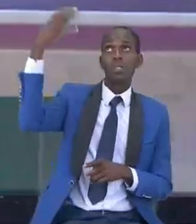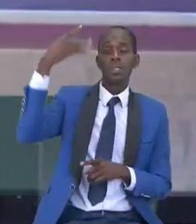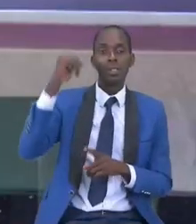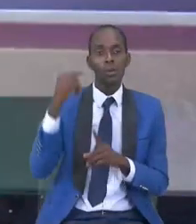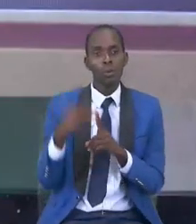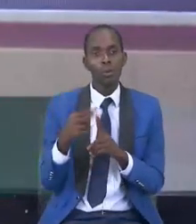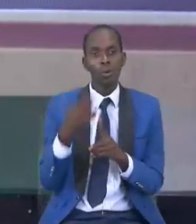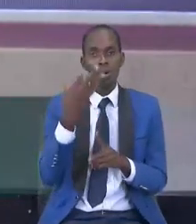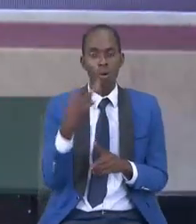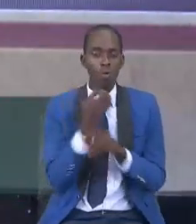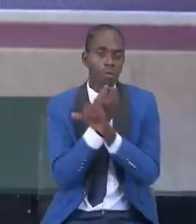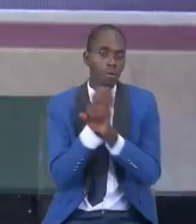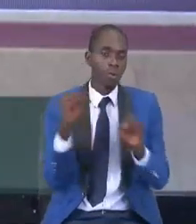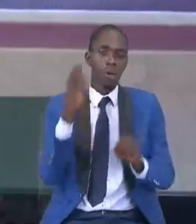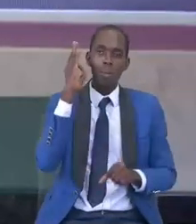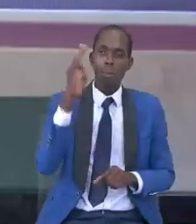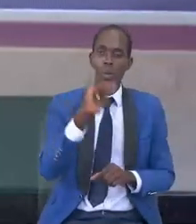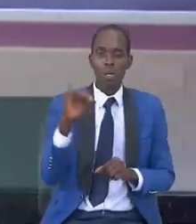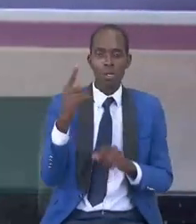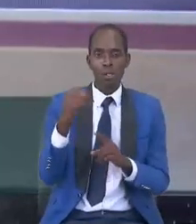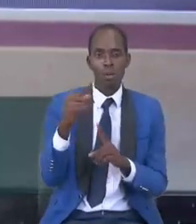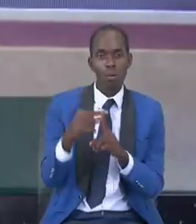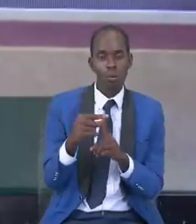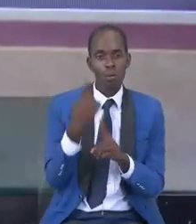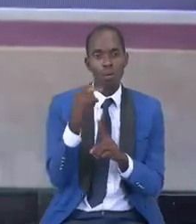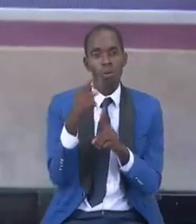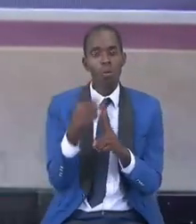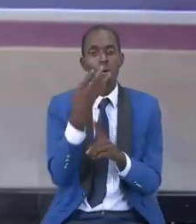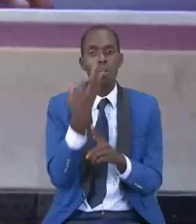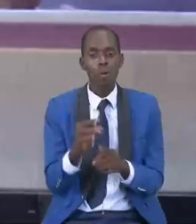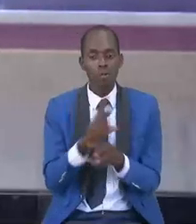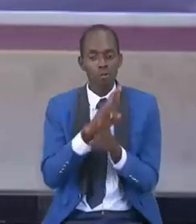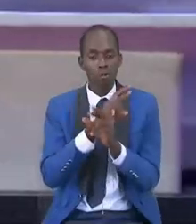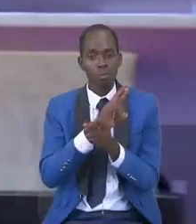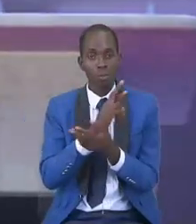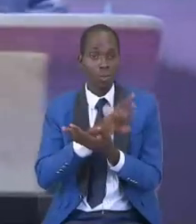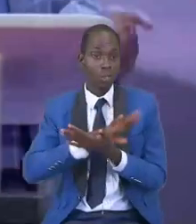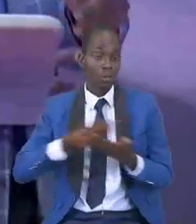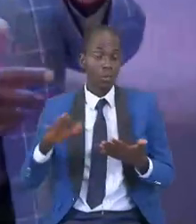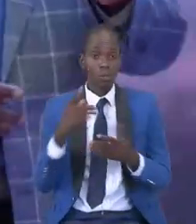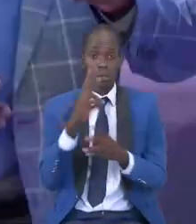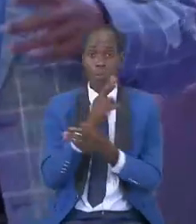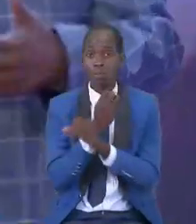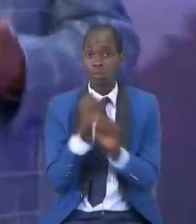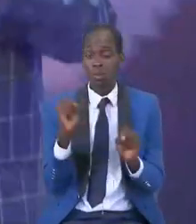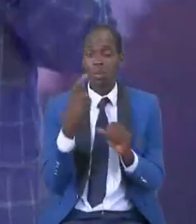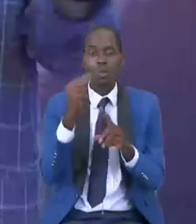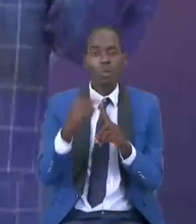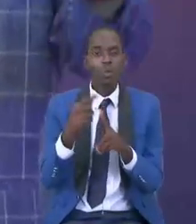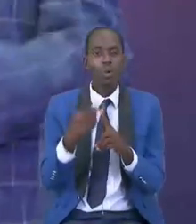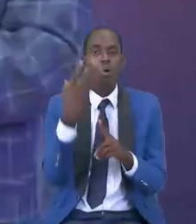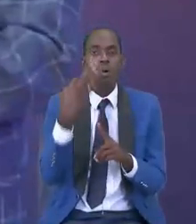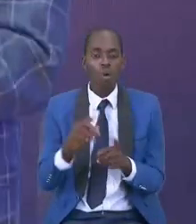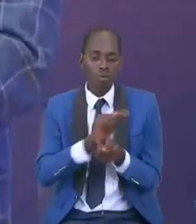la bonne nouvelle de sa grâce, la parole de salut, annonçant la bonne nouvelle de la rédemption, annonçant la